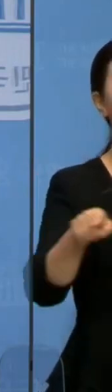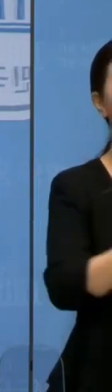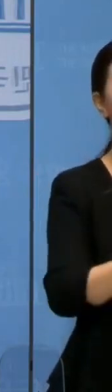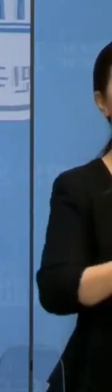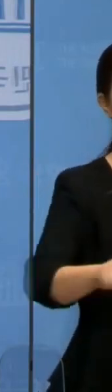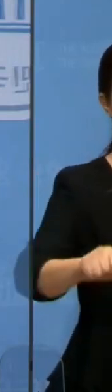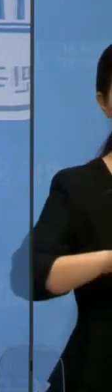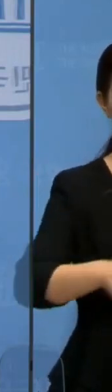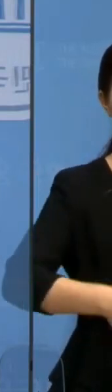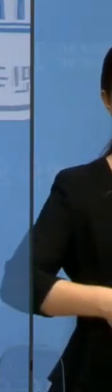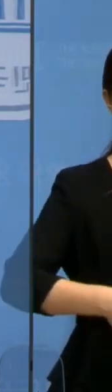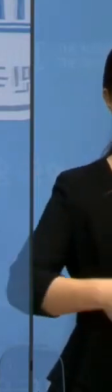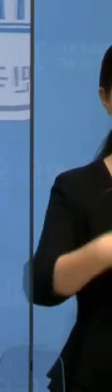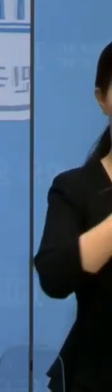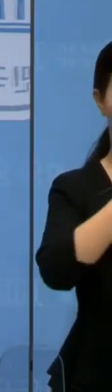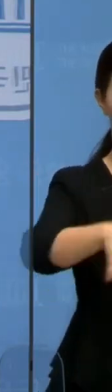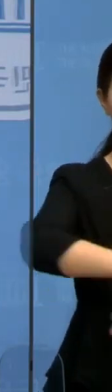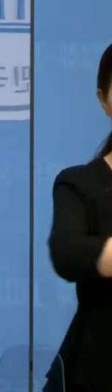위기에 강하고